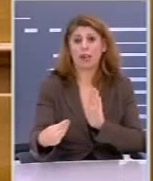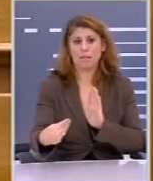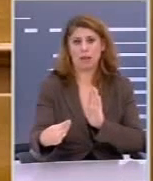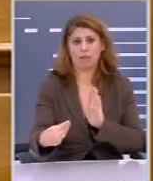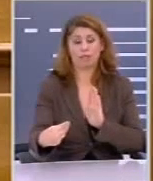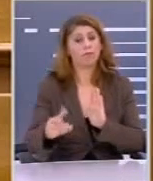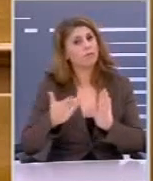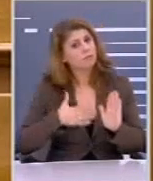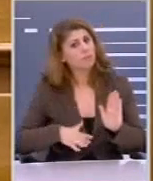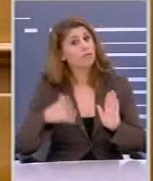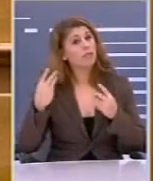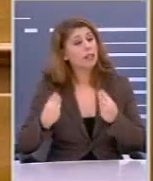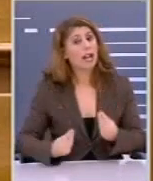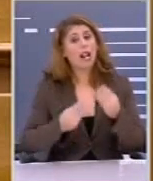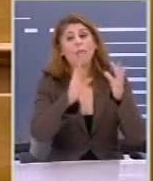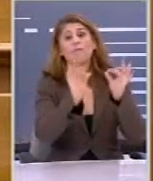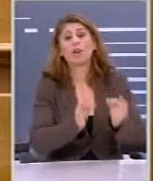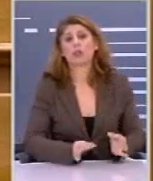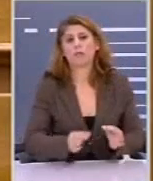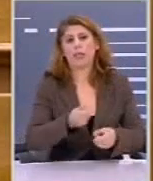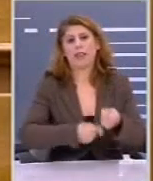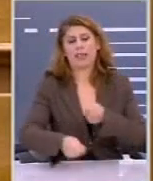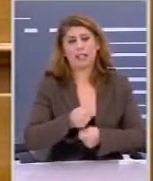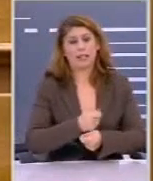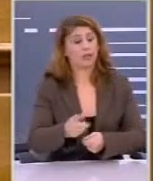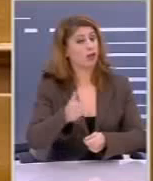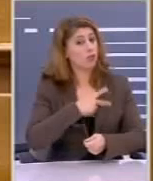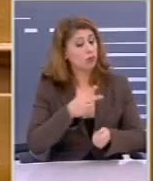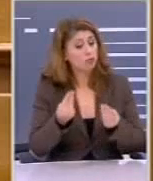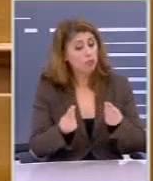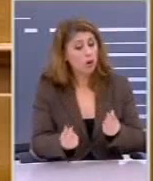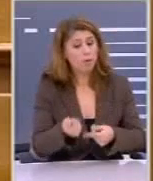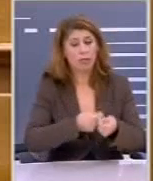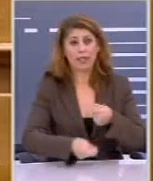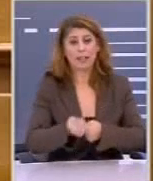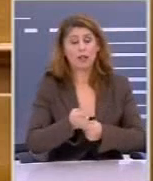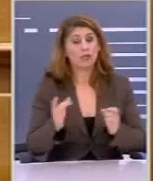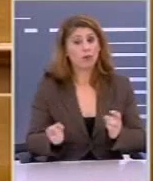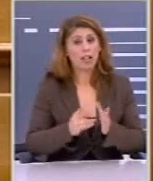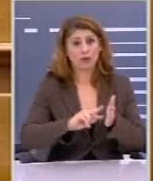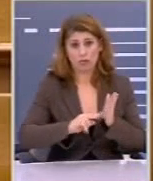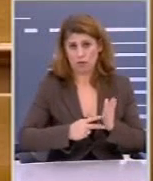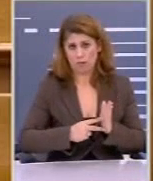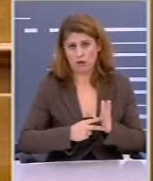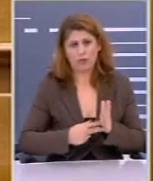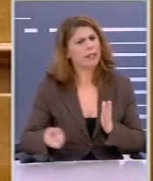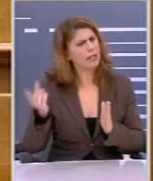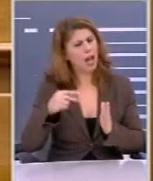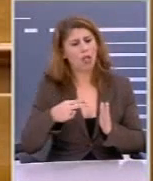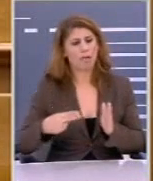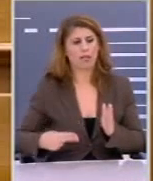είμαστε, αν θέλετε, και τα καλά πρότυπα διαχείρισης χρηστών, χρηστής διαχείρισης τουλάχιστον των οικονομικών μας και άλλων.